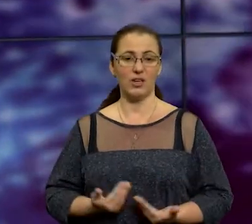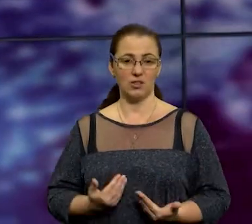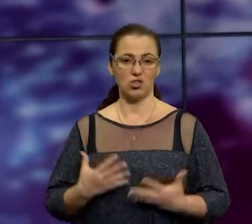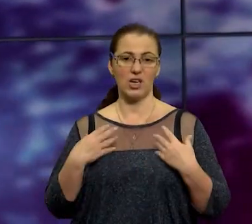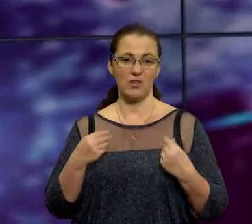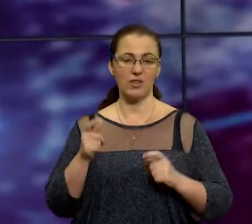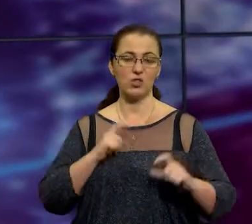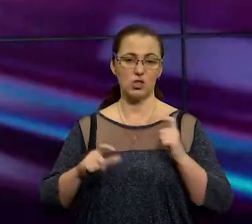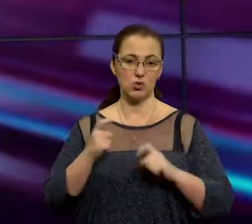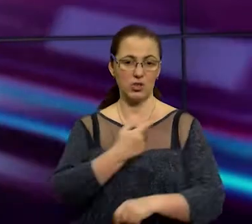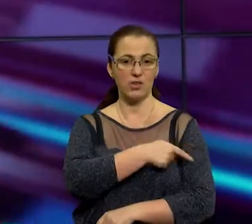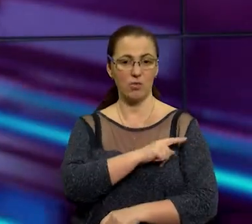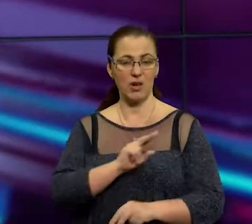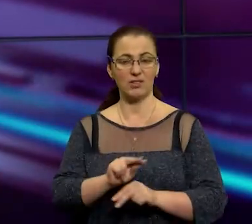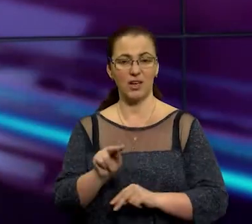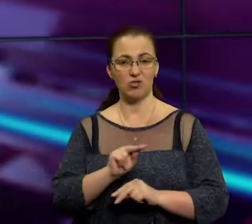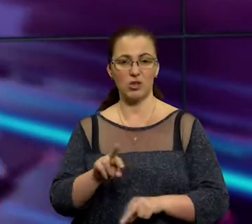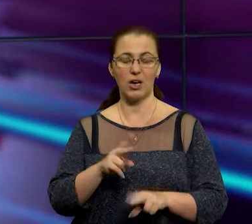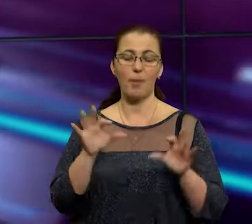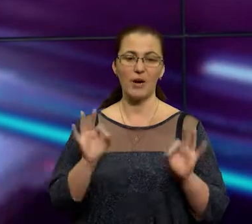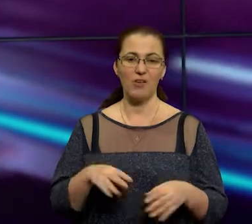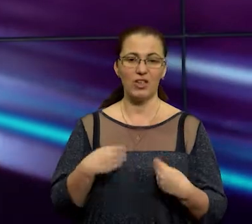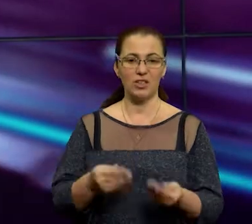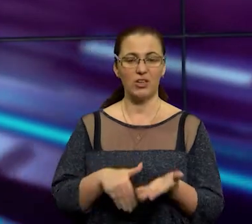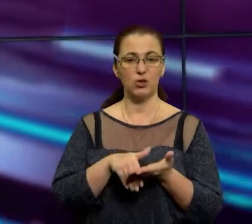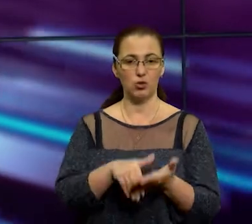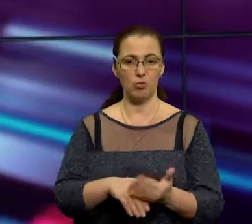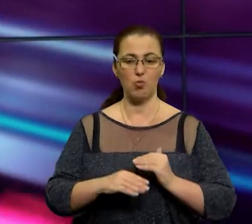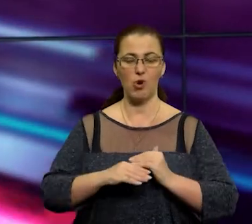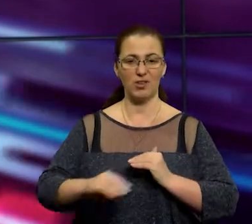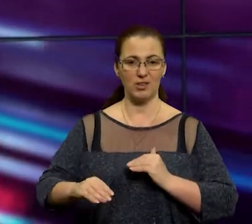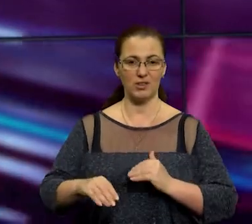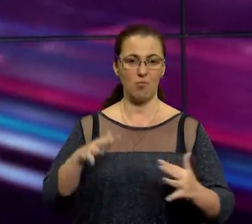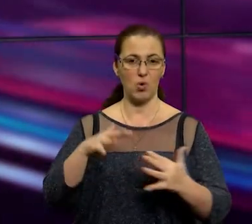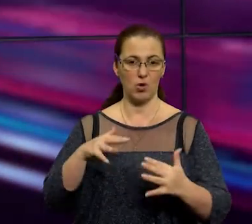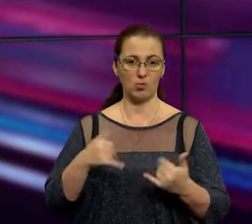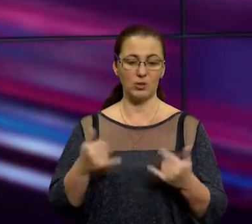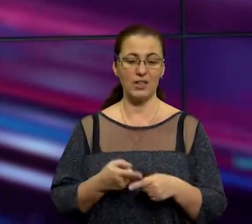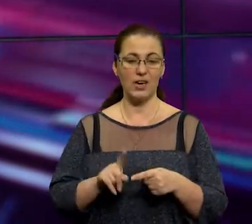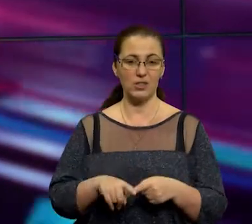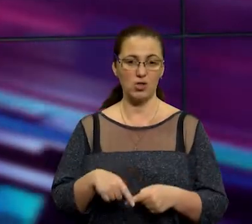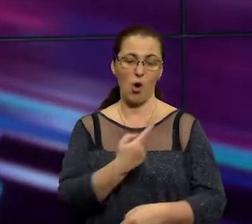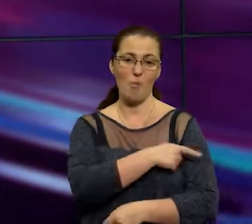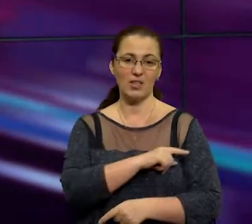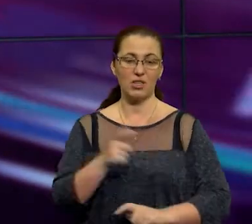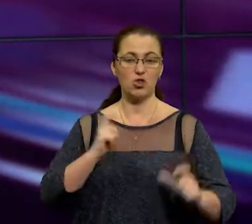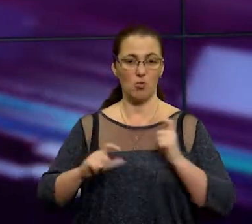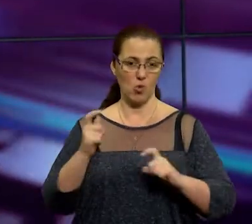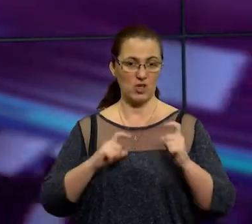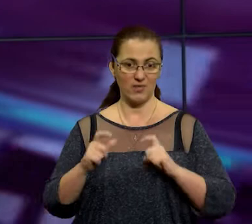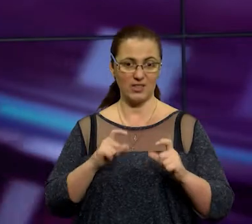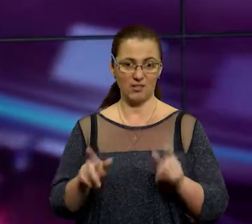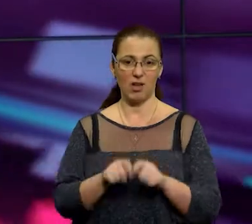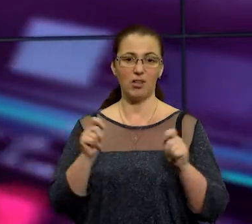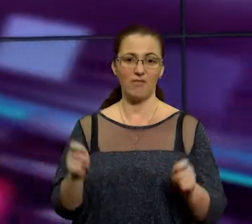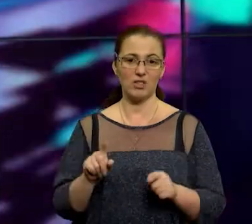львівських студентів-медиків навчатимуть, як правильно надавати допомогу на полі бою. Для цього у Львівському медуніверситеті імені Данила Галицького